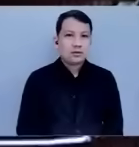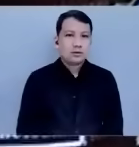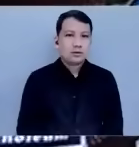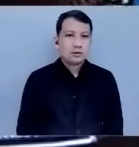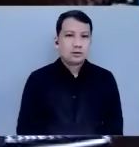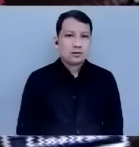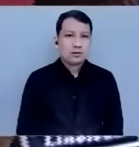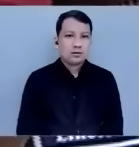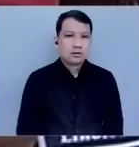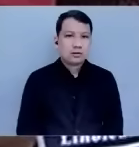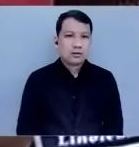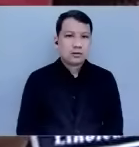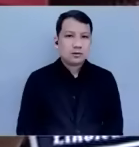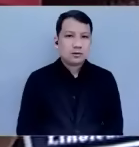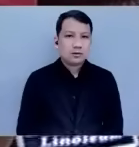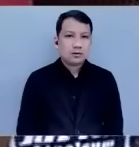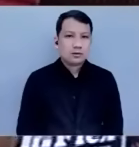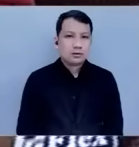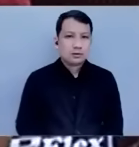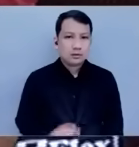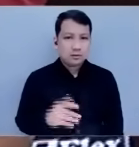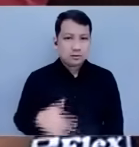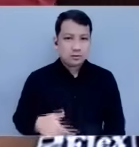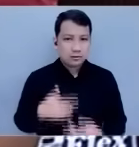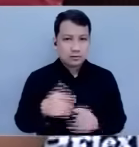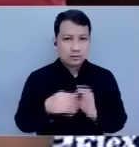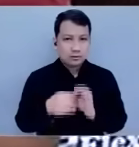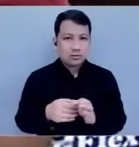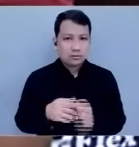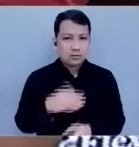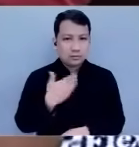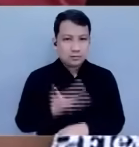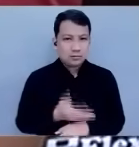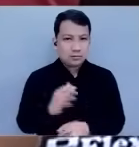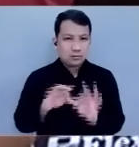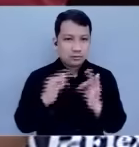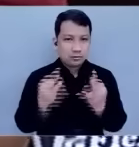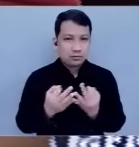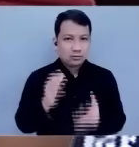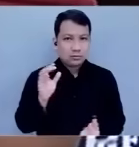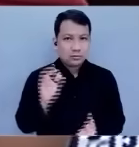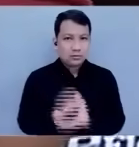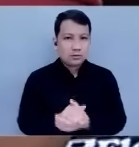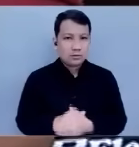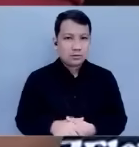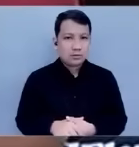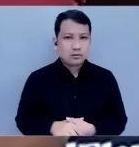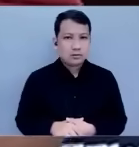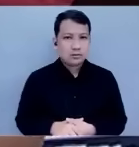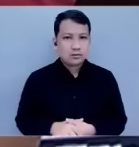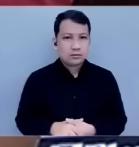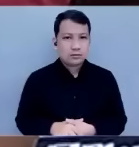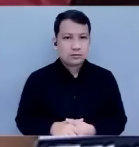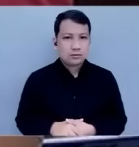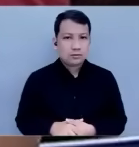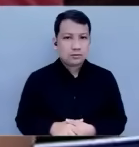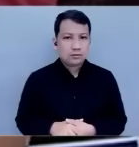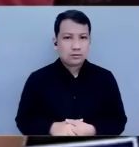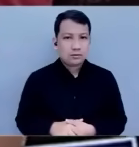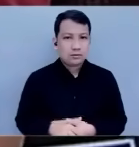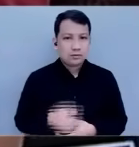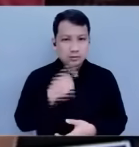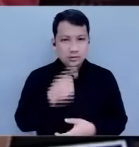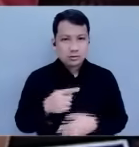Hindi, pwede pa sila yan. Buhay yan. Buhay yan. May pamilya yan. May anak yan. May asawa yan. May pamilya. Kaya nga, baka pa nila lang sa